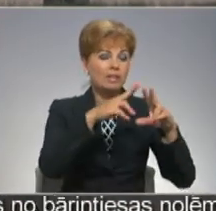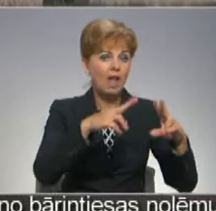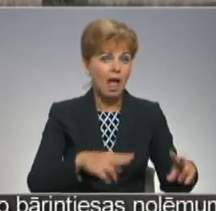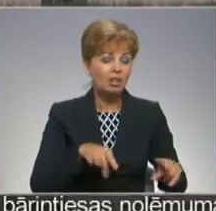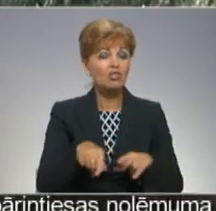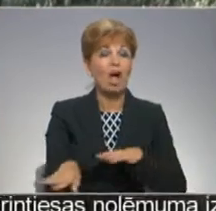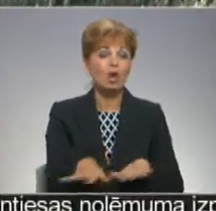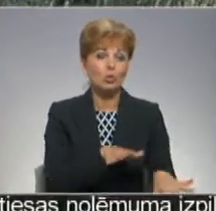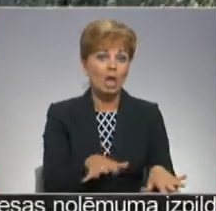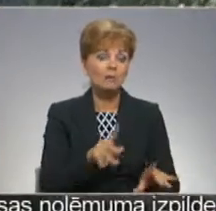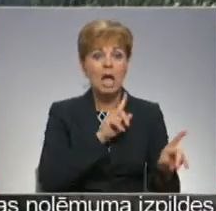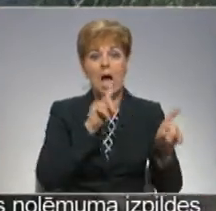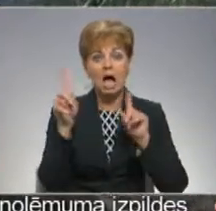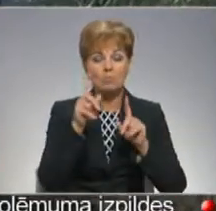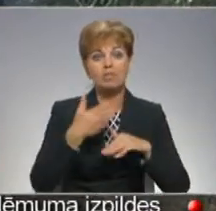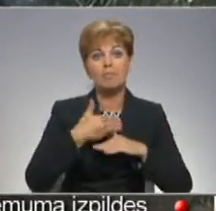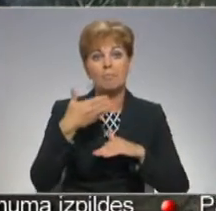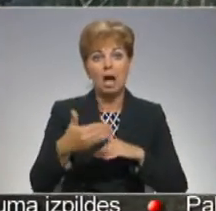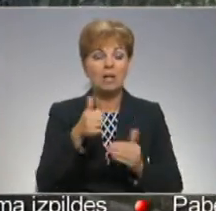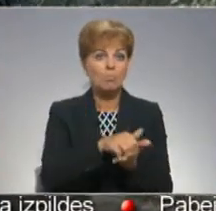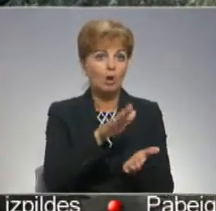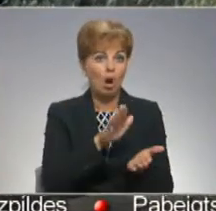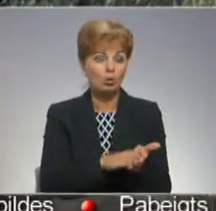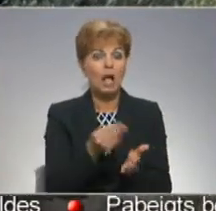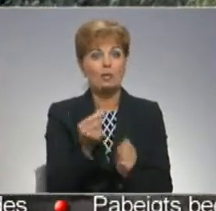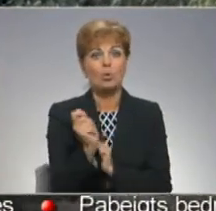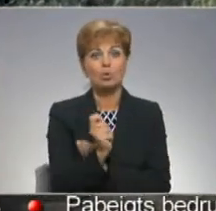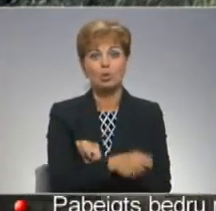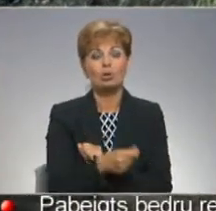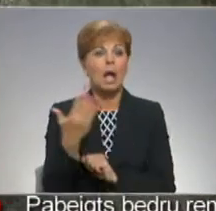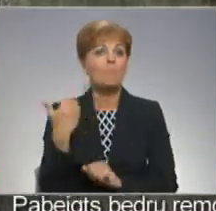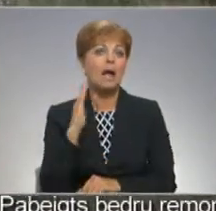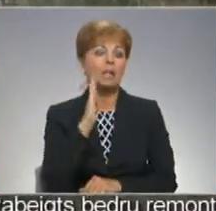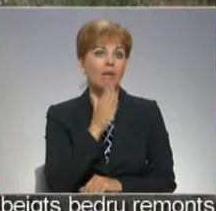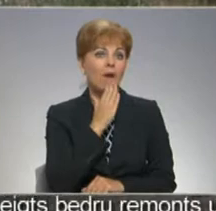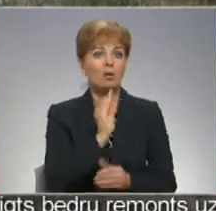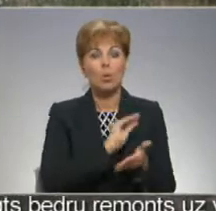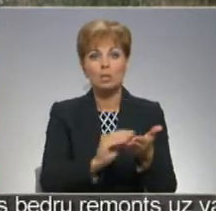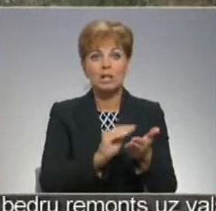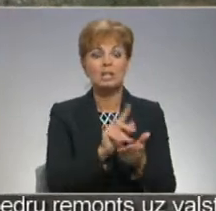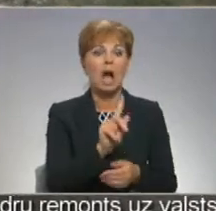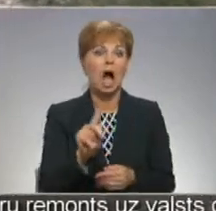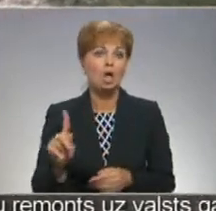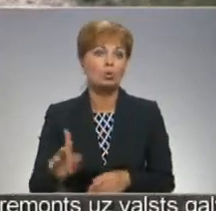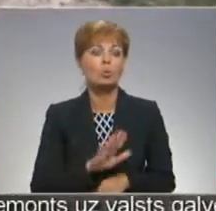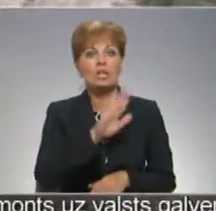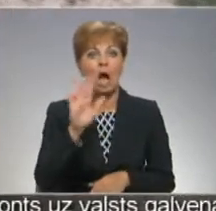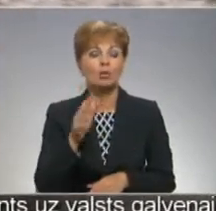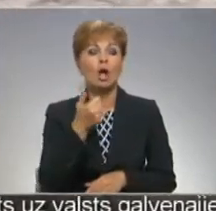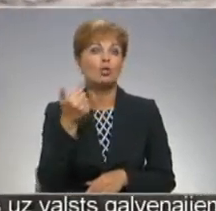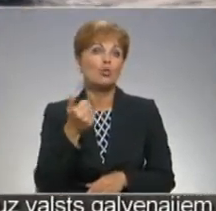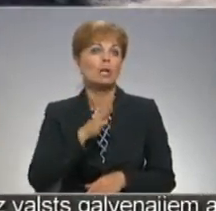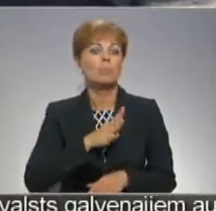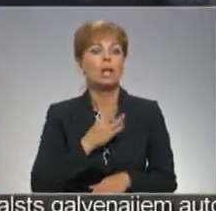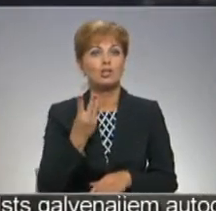šādu rīcību administratīvie pārkāpumu protokoli un naudas sodi pērnajā vasarā izrakstīti vai katru dienu. Šogad bijuši jau